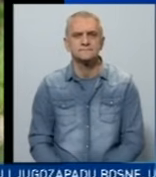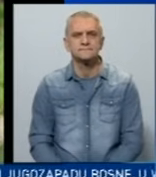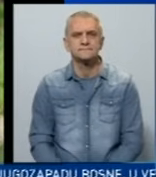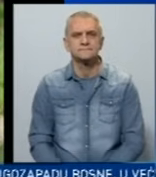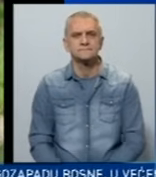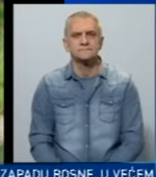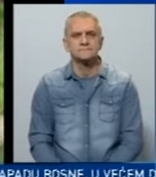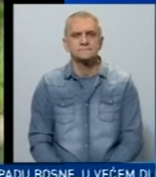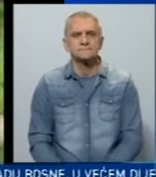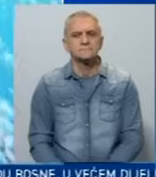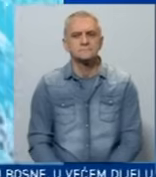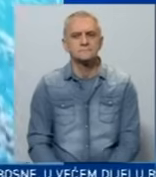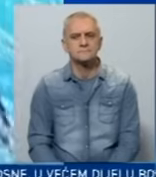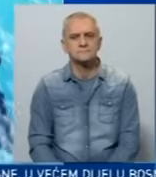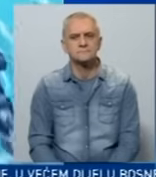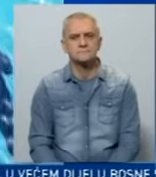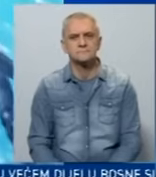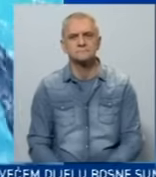itd.